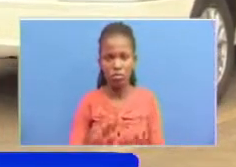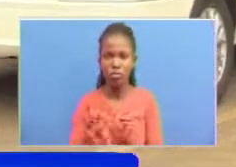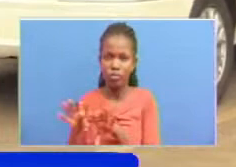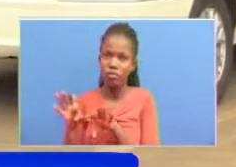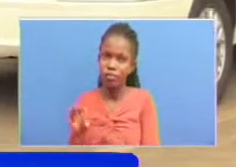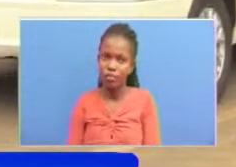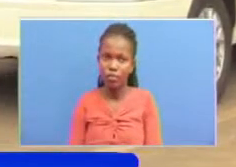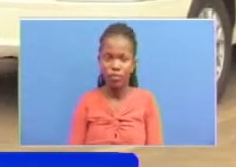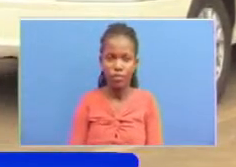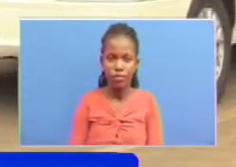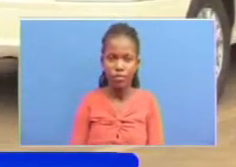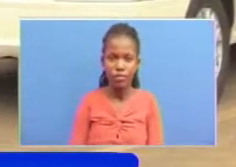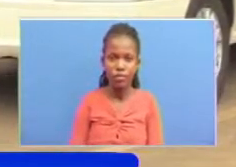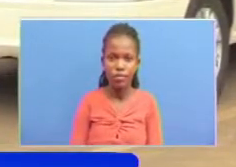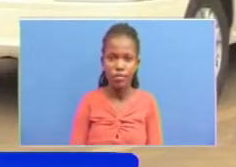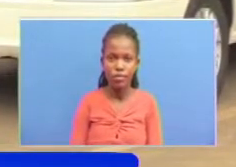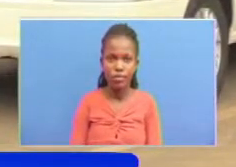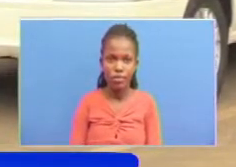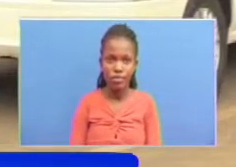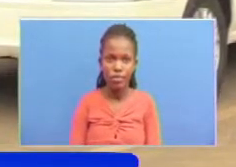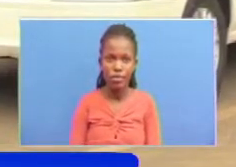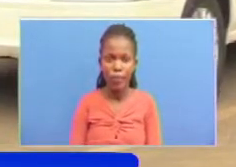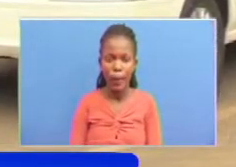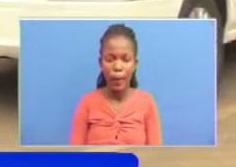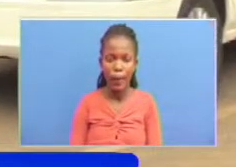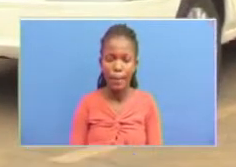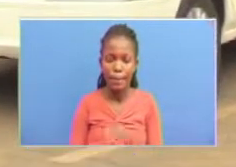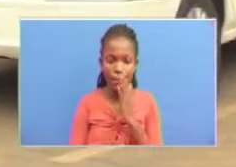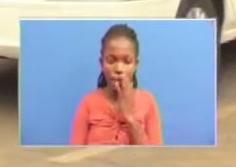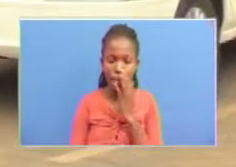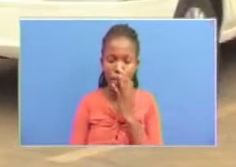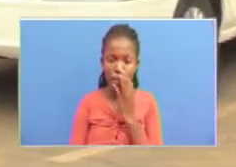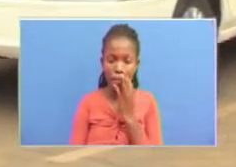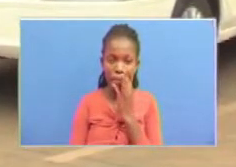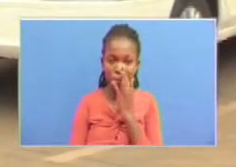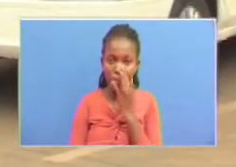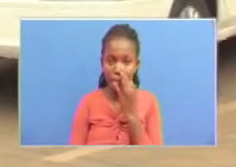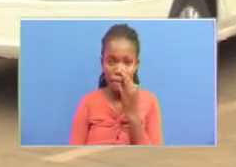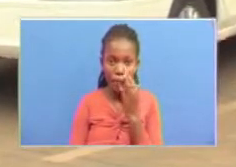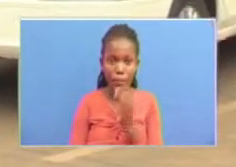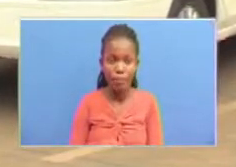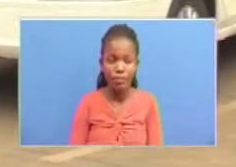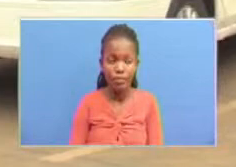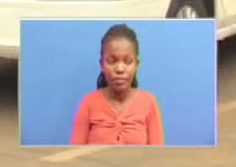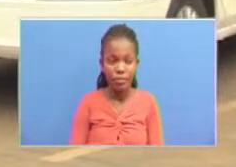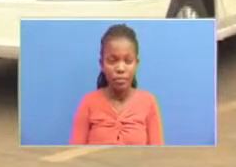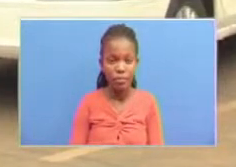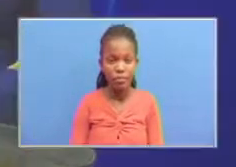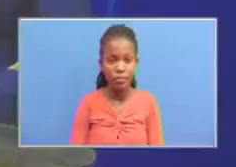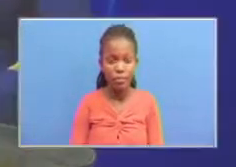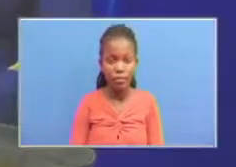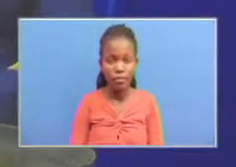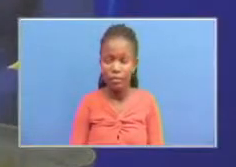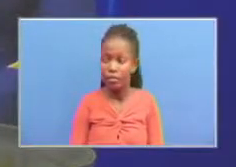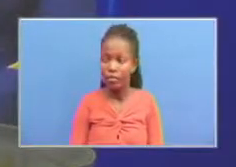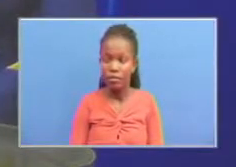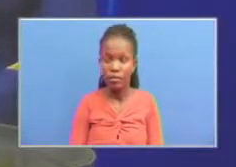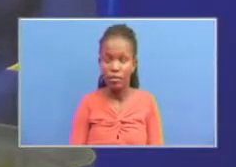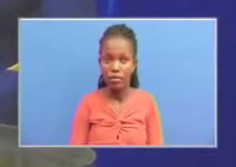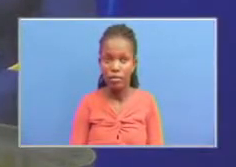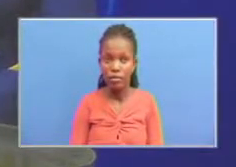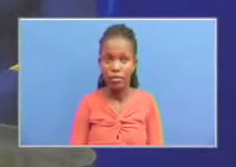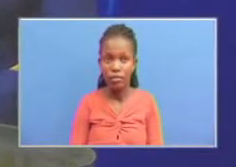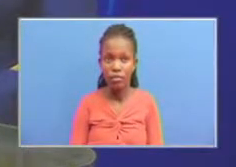commissioner alame wote county ne ya Makueni ndi reportia neta wa Caleb Chalo wa Mutunga.